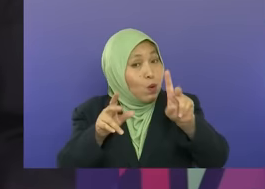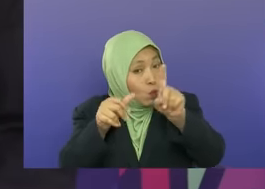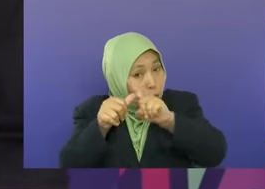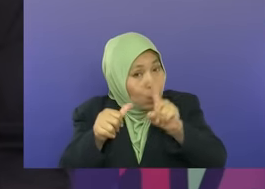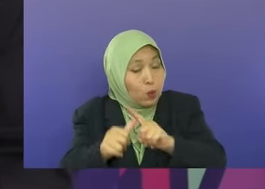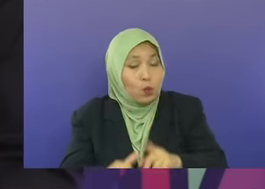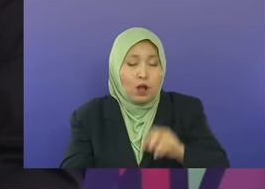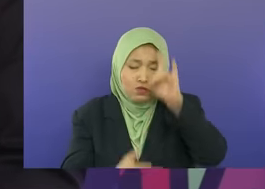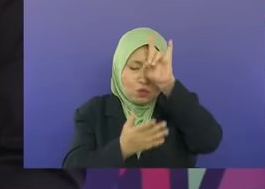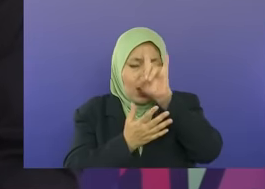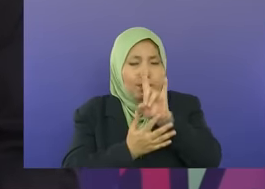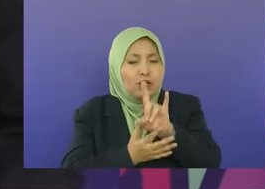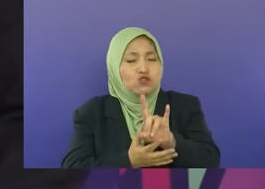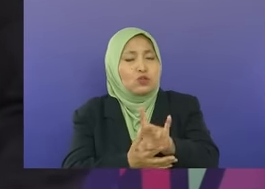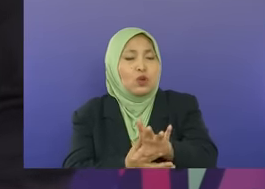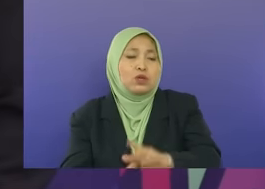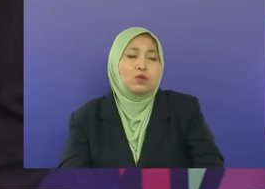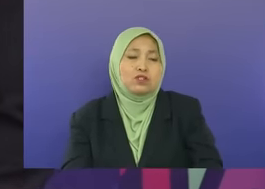Audzubillah